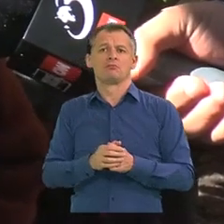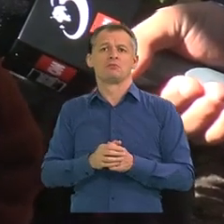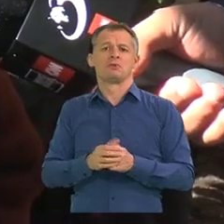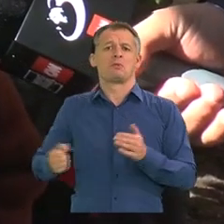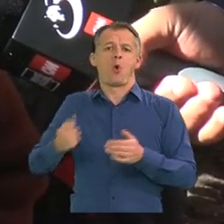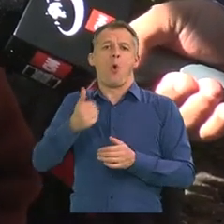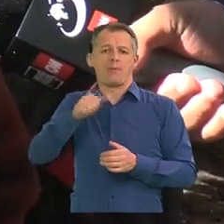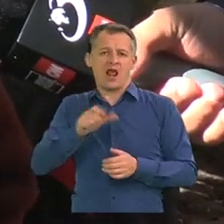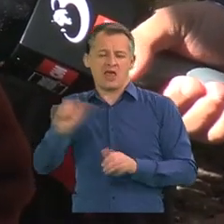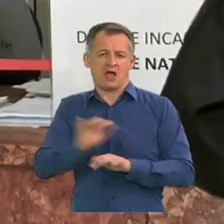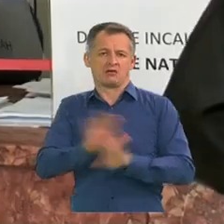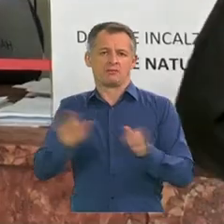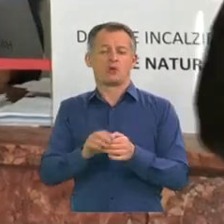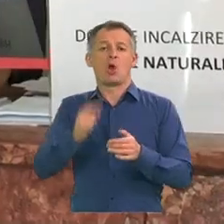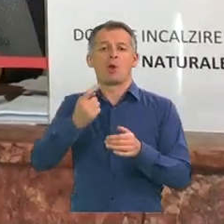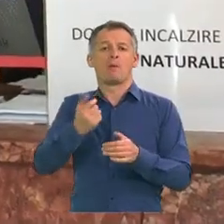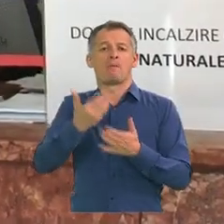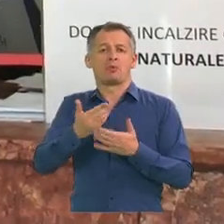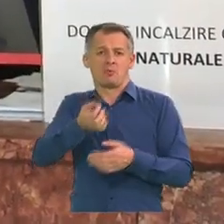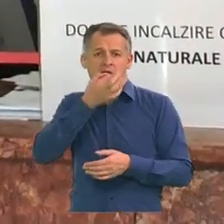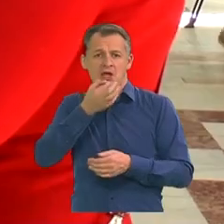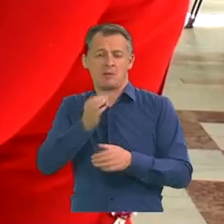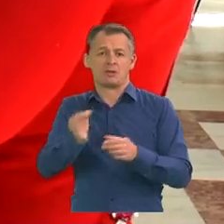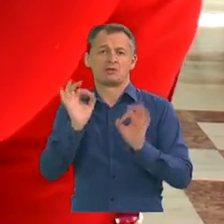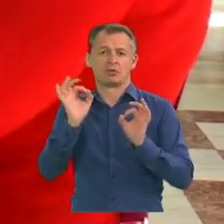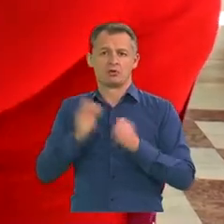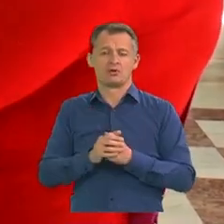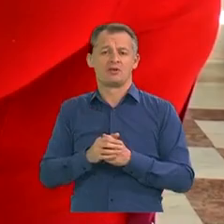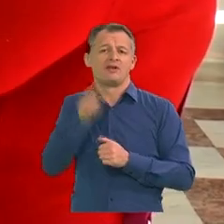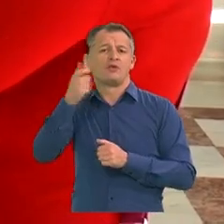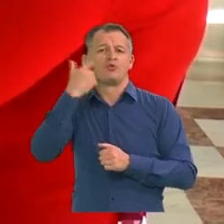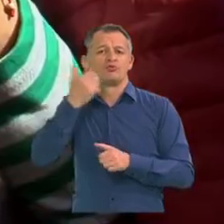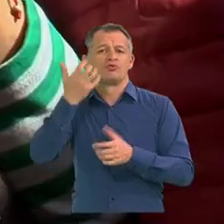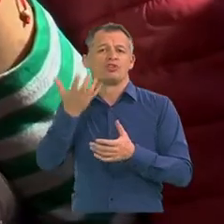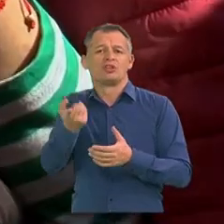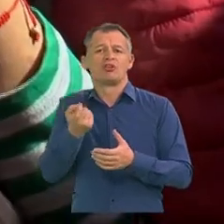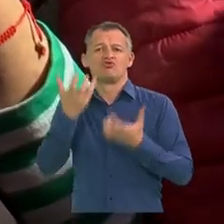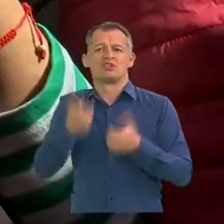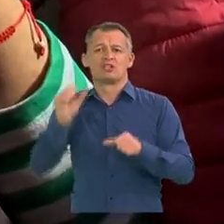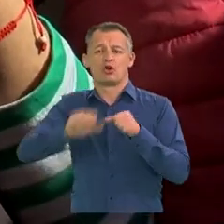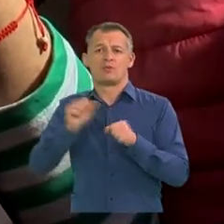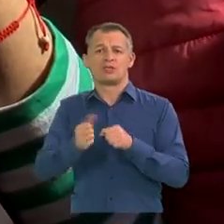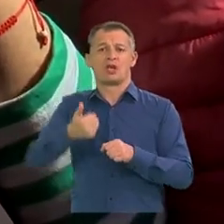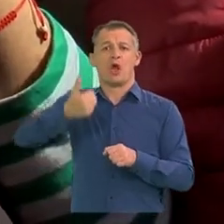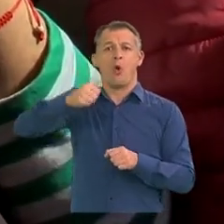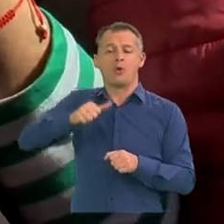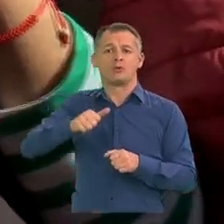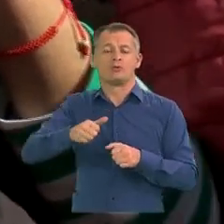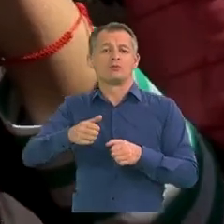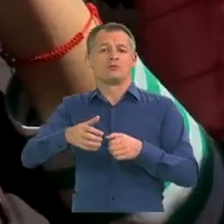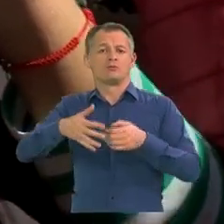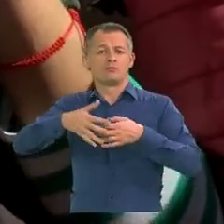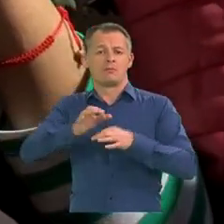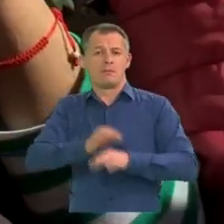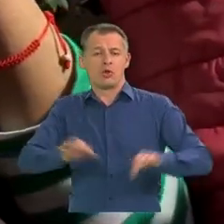la medicamente. Pensionarii sunt disperați pentru că nu mai știu din ce să economisească. 1.700.000 după 40